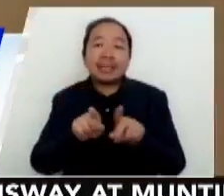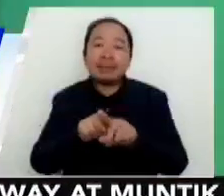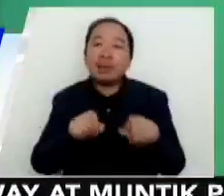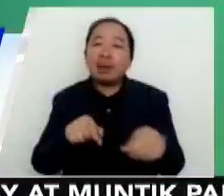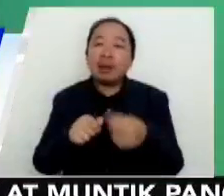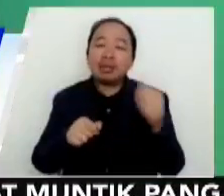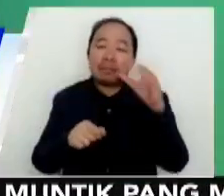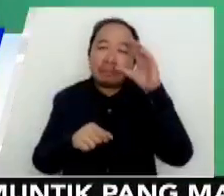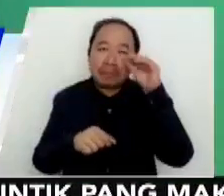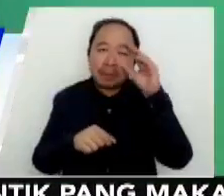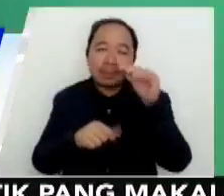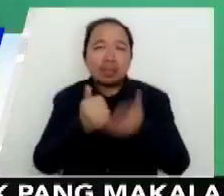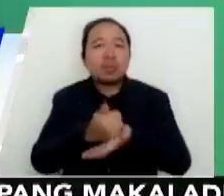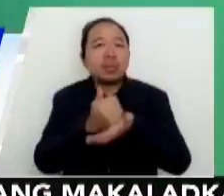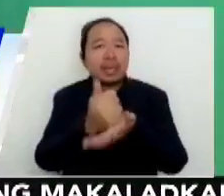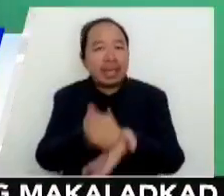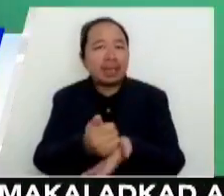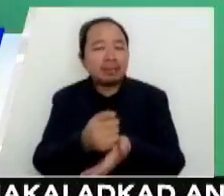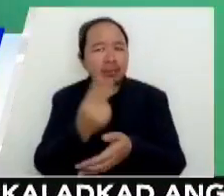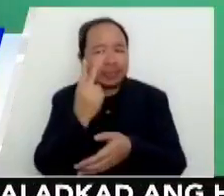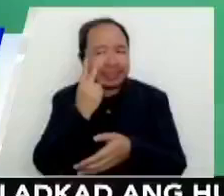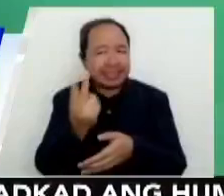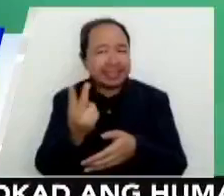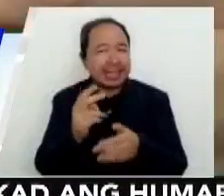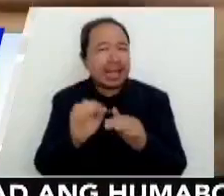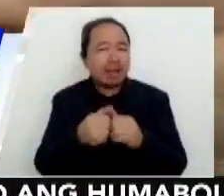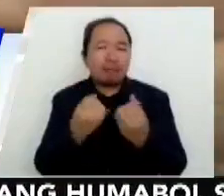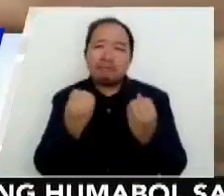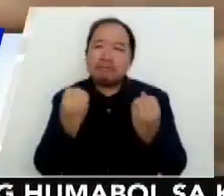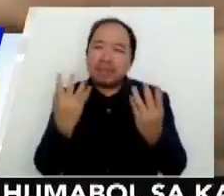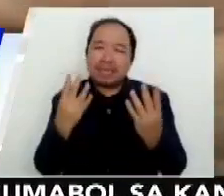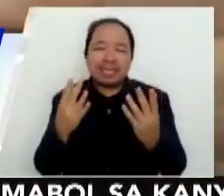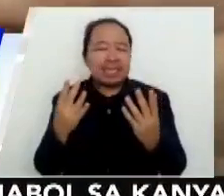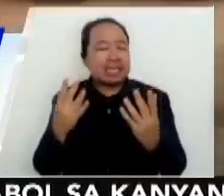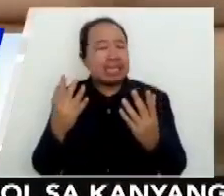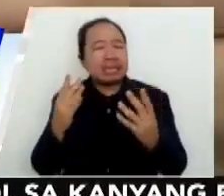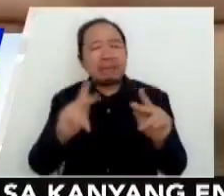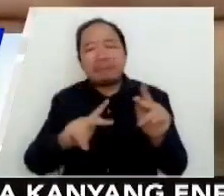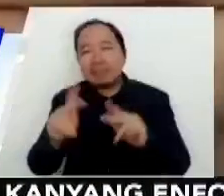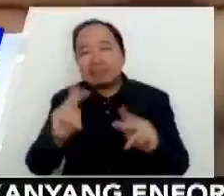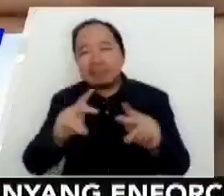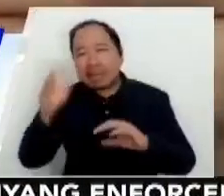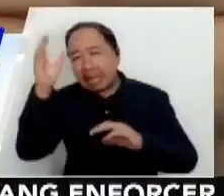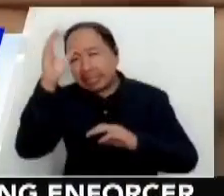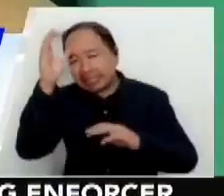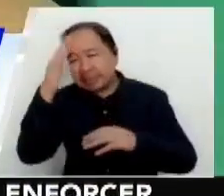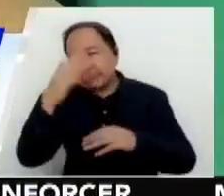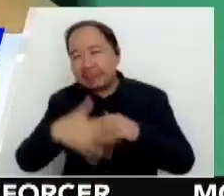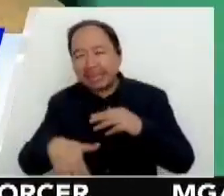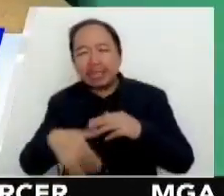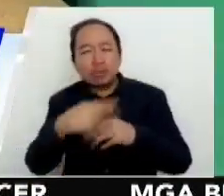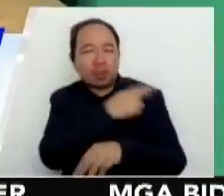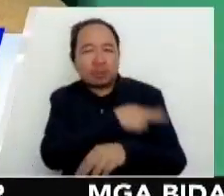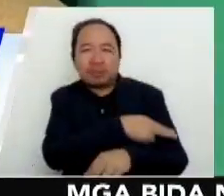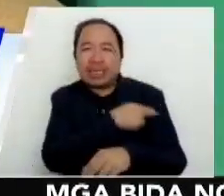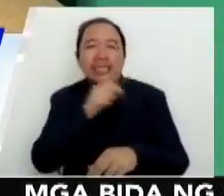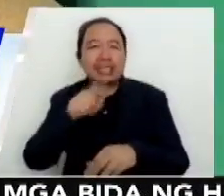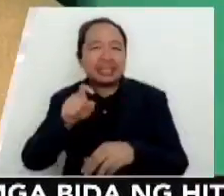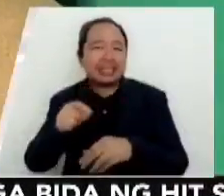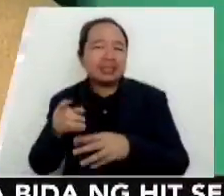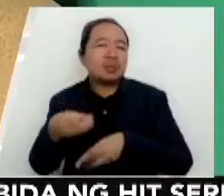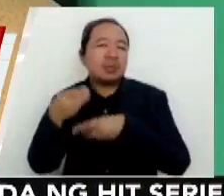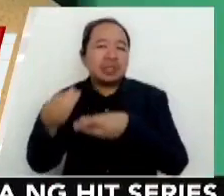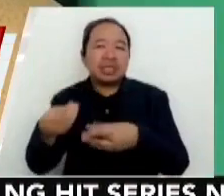kapwa nang makita raw niya ang dami ng leukemia patients sa ospital na kailangan masalinan ng dugo. Para magkaroon din ng